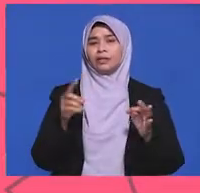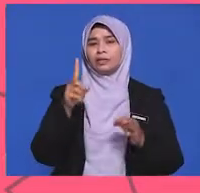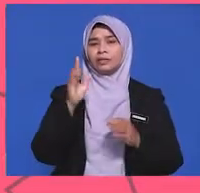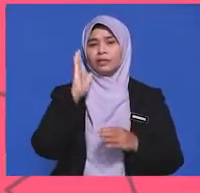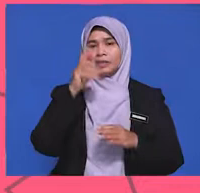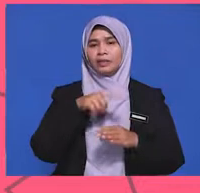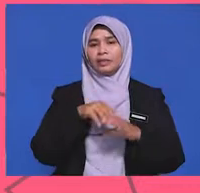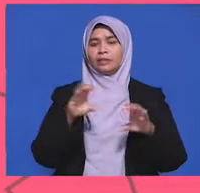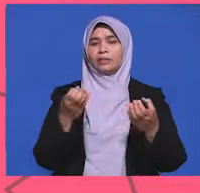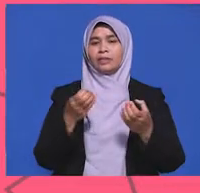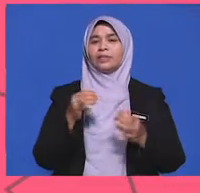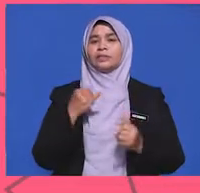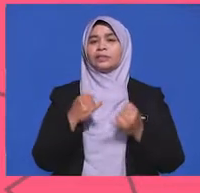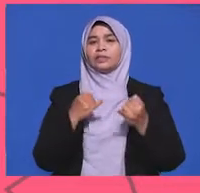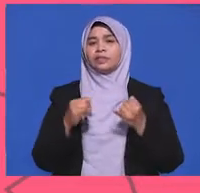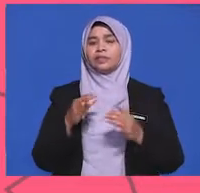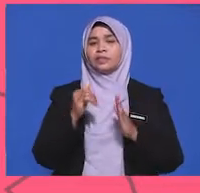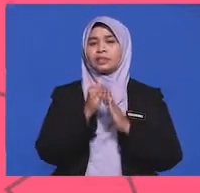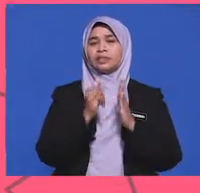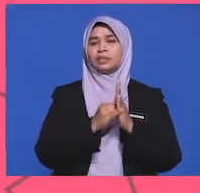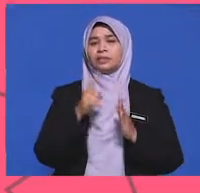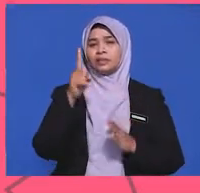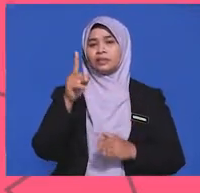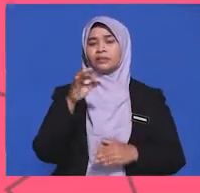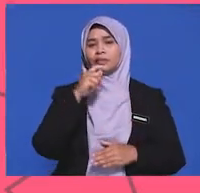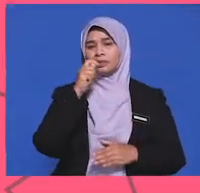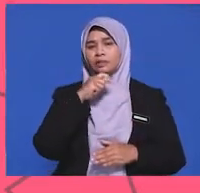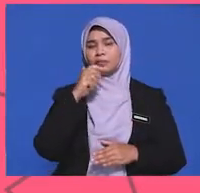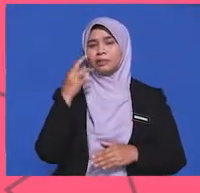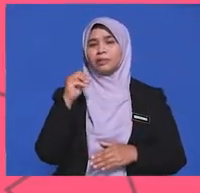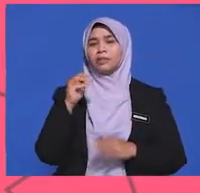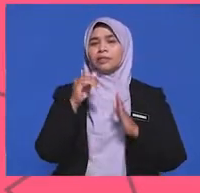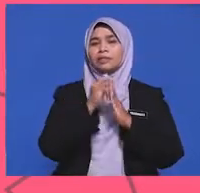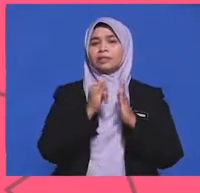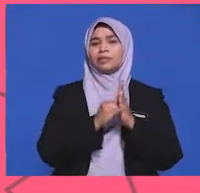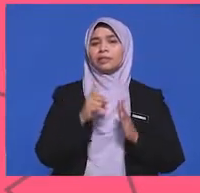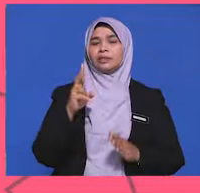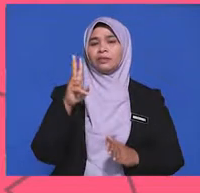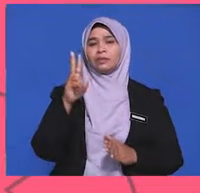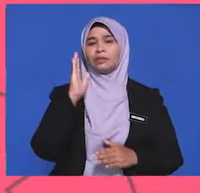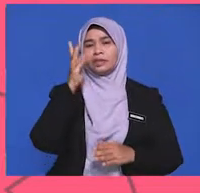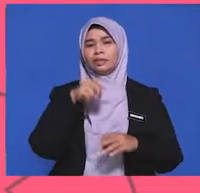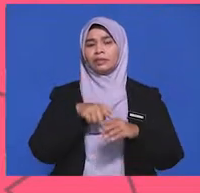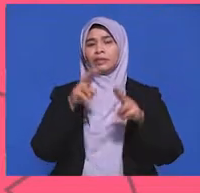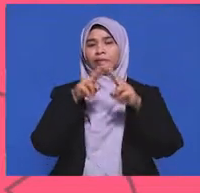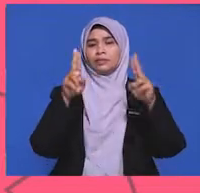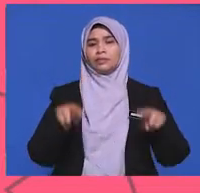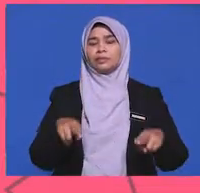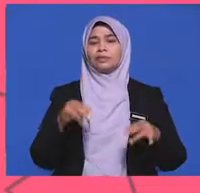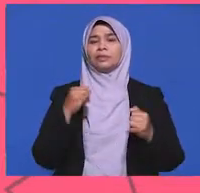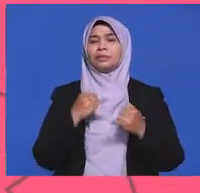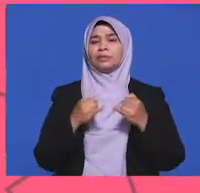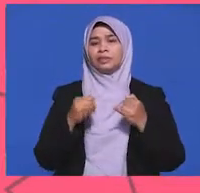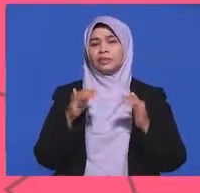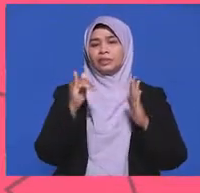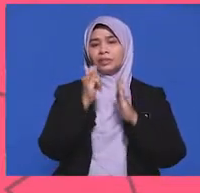dilaksanakan. Jika syarat satu palsu, maka syarat dua pula akan diuji. Jika